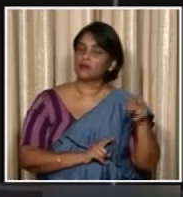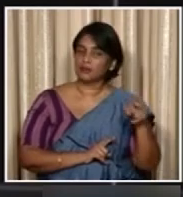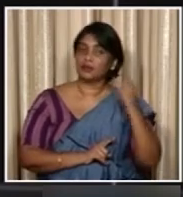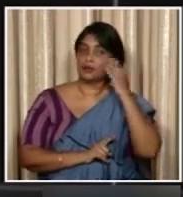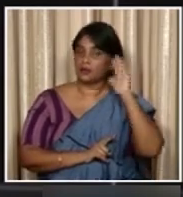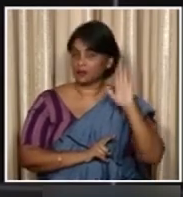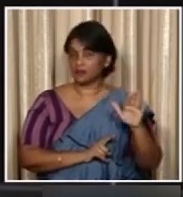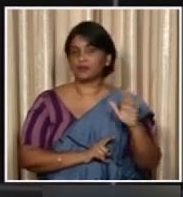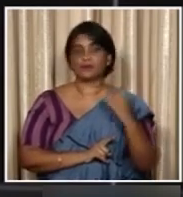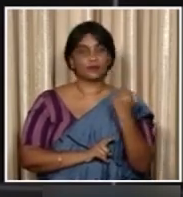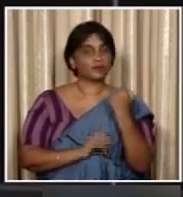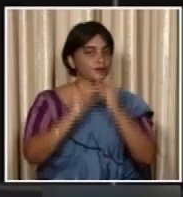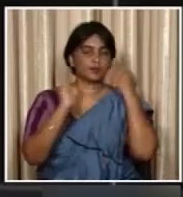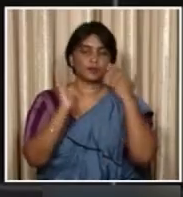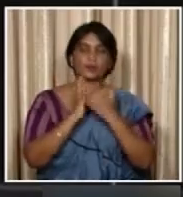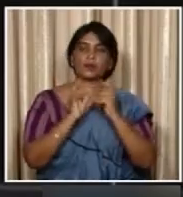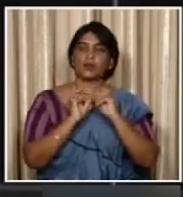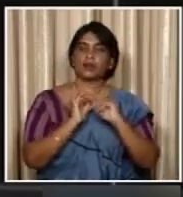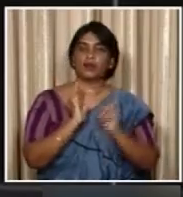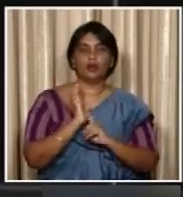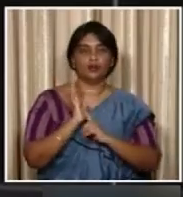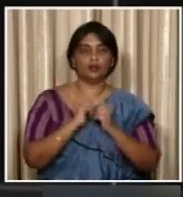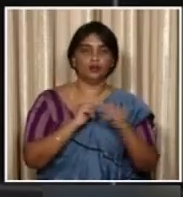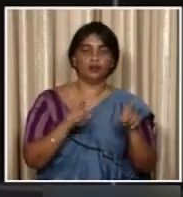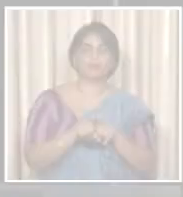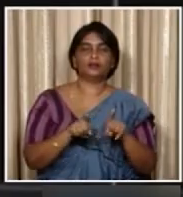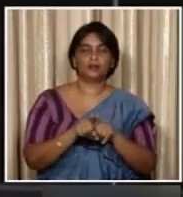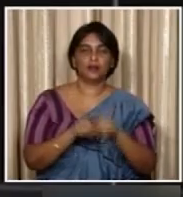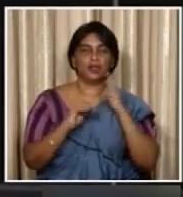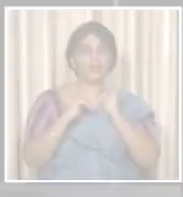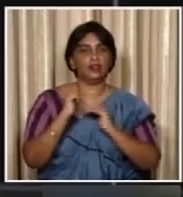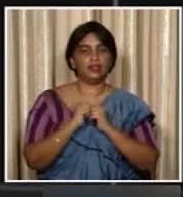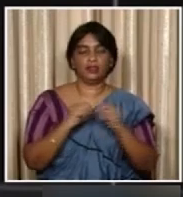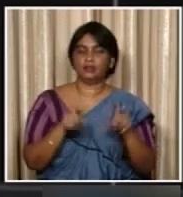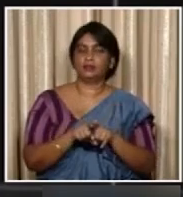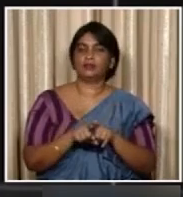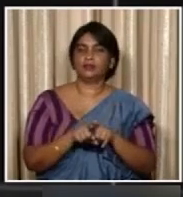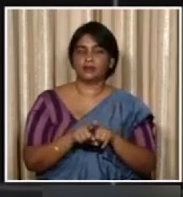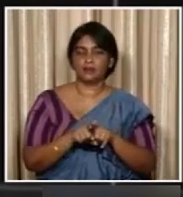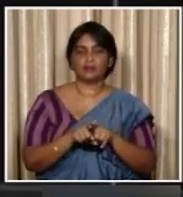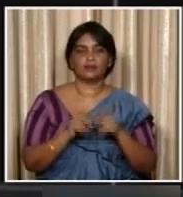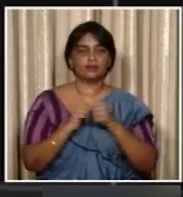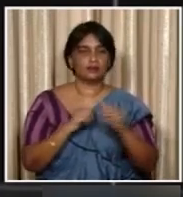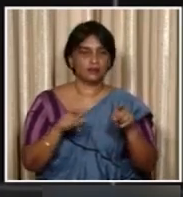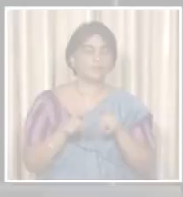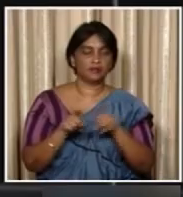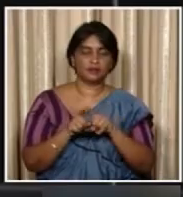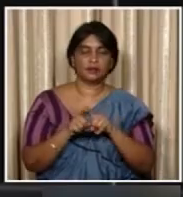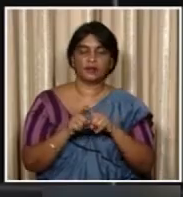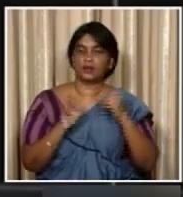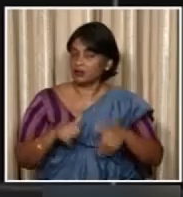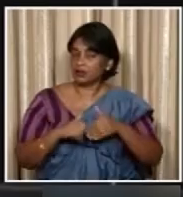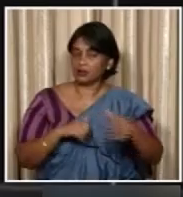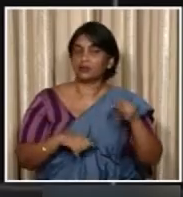කාන්තා බලමුළු ගැන්වීමේ පනතේ යම් යම් සංශෝධනය කළ යුතු බව මමත් තරයේ විශ්වාස කරනවා. උදාහරණයක් වශයෙන්